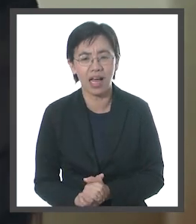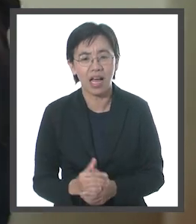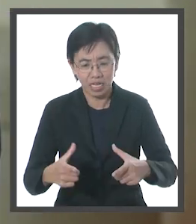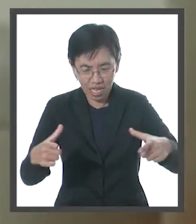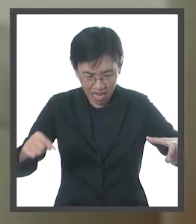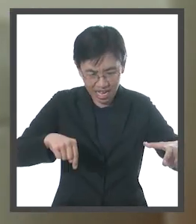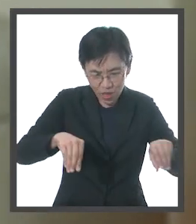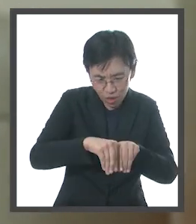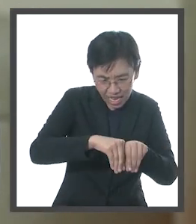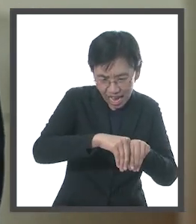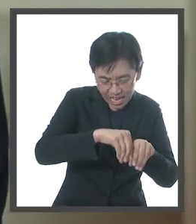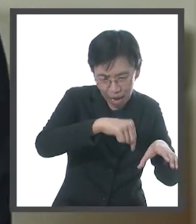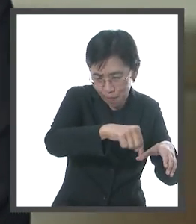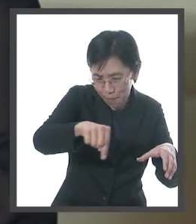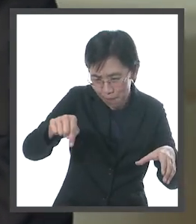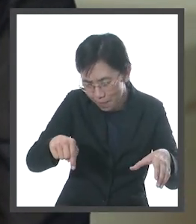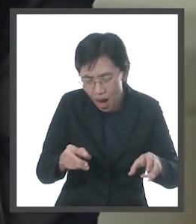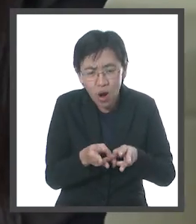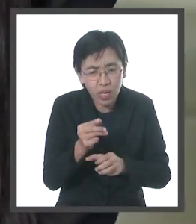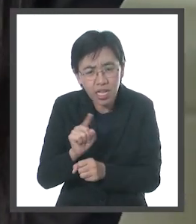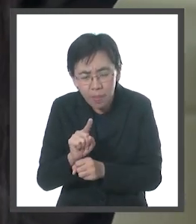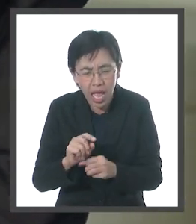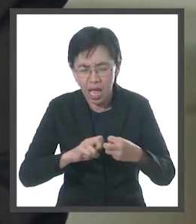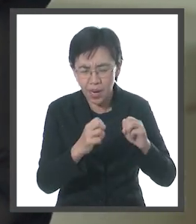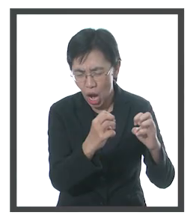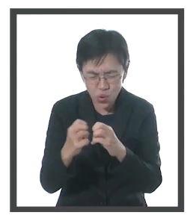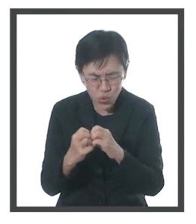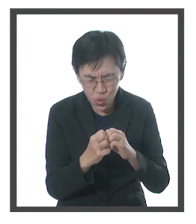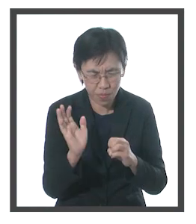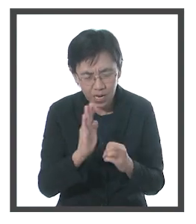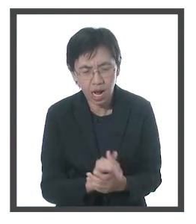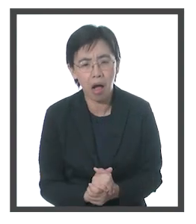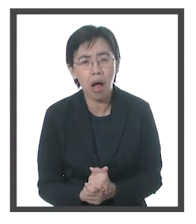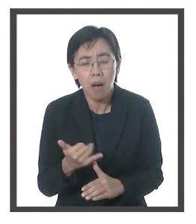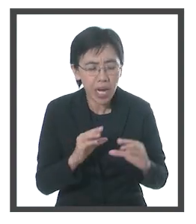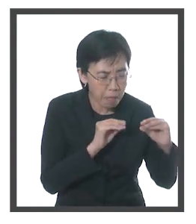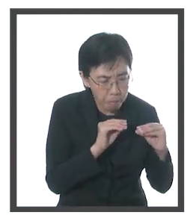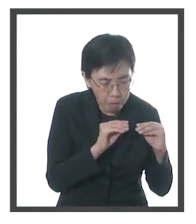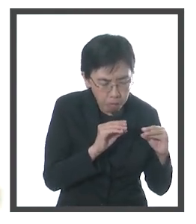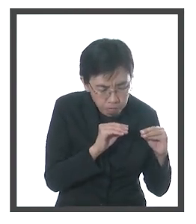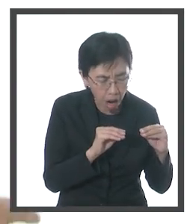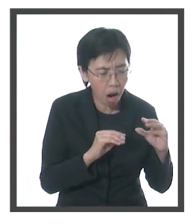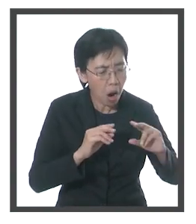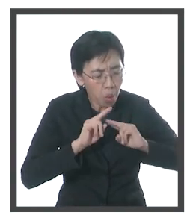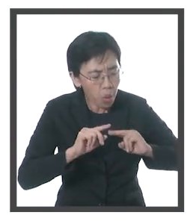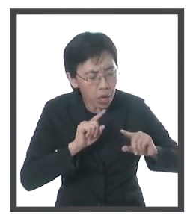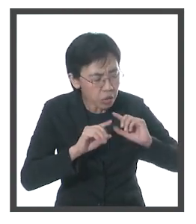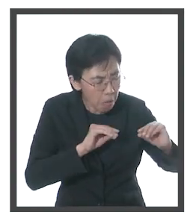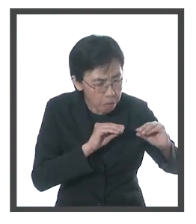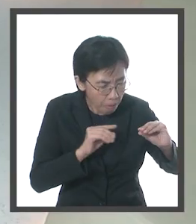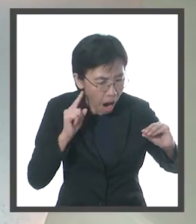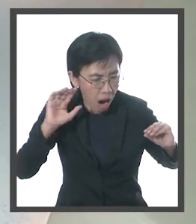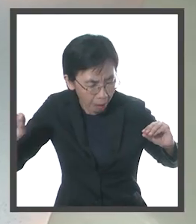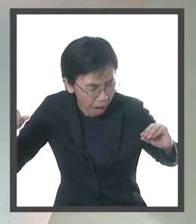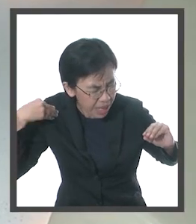ที่มันใกล้กันแบบนี ้ เราจะทำยังไงให้เขาไม่รบกวนกัน ใช่ให้มันเป็นส่วนตัวบางทีคุยแล้วแบบว่าคุยเรื่องตัวเองไปรู้เรื่องคนอื่น ใ